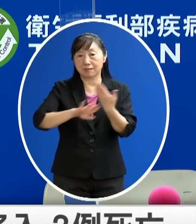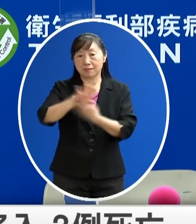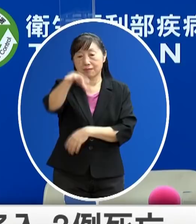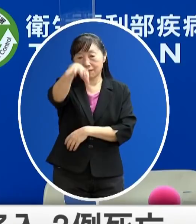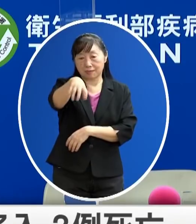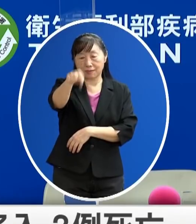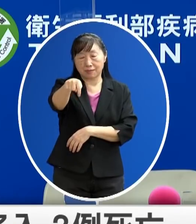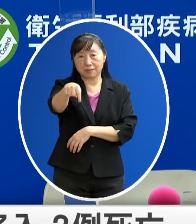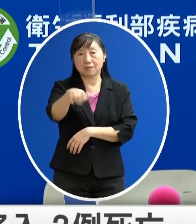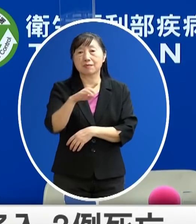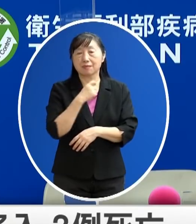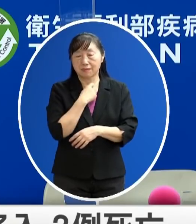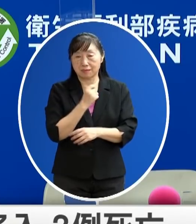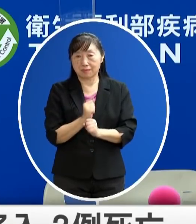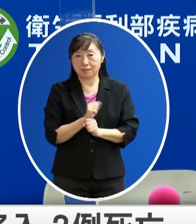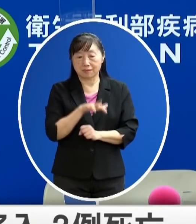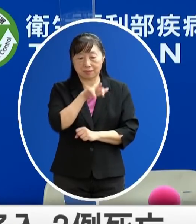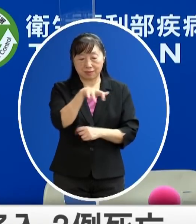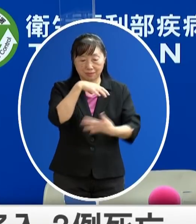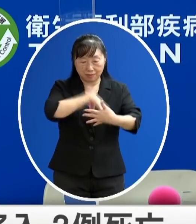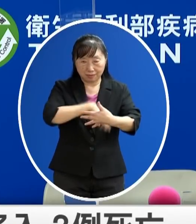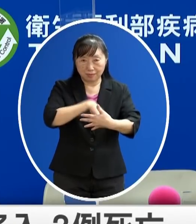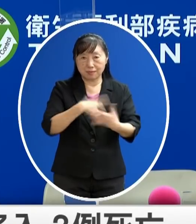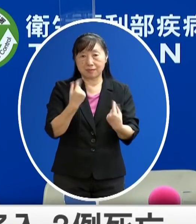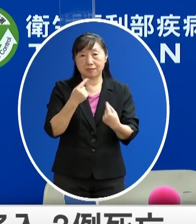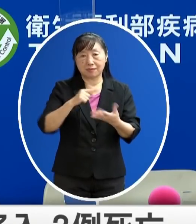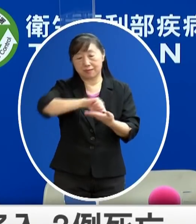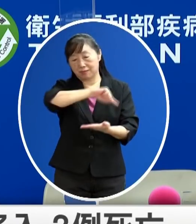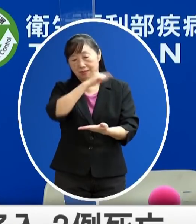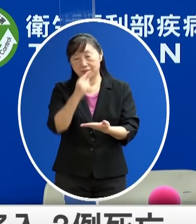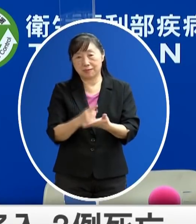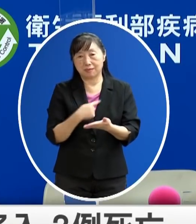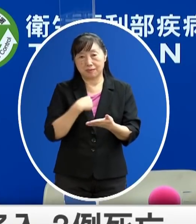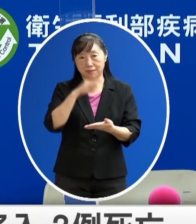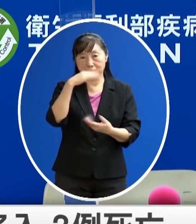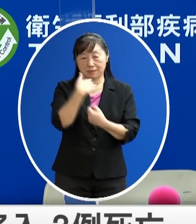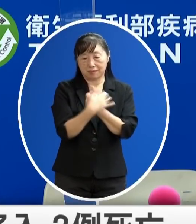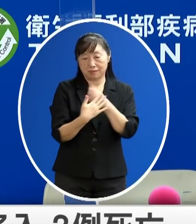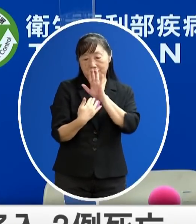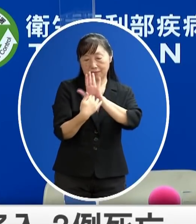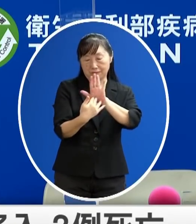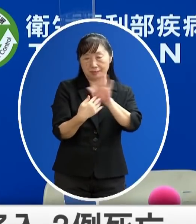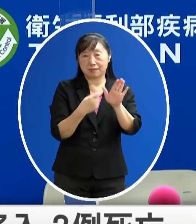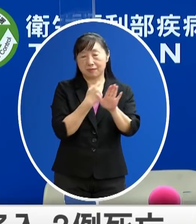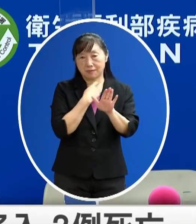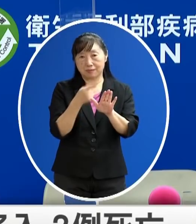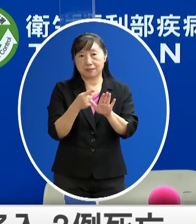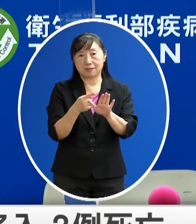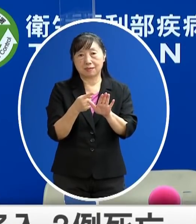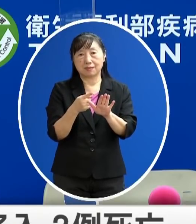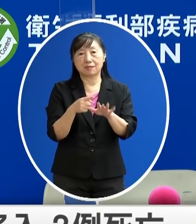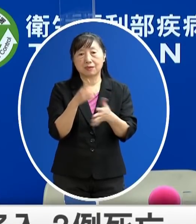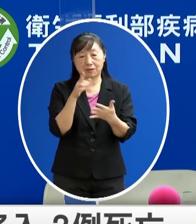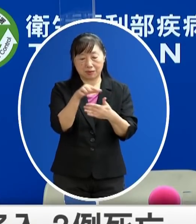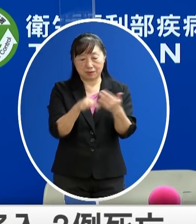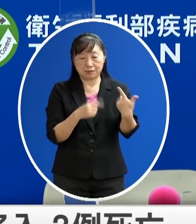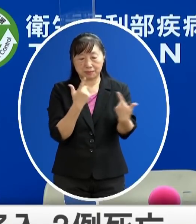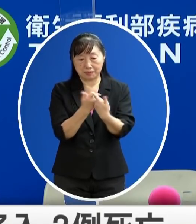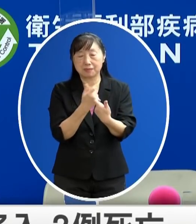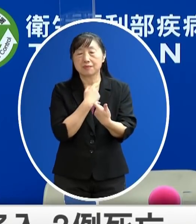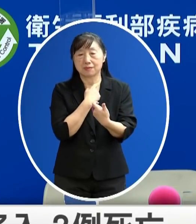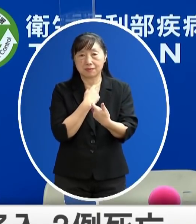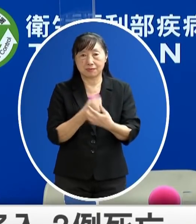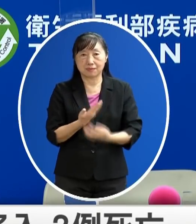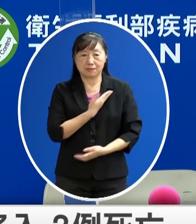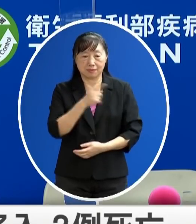触，那在机上要能够全程防护，且完备民航相关的法规，